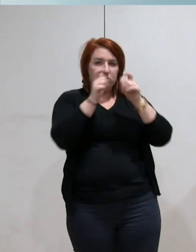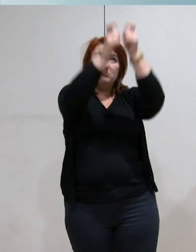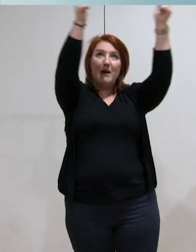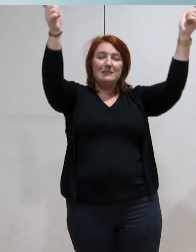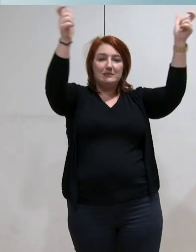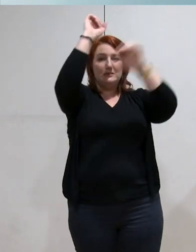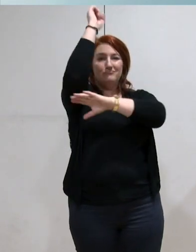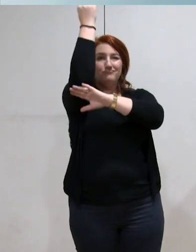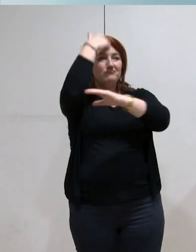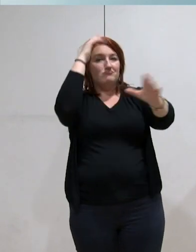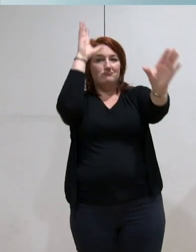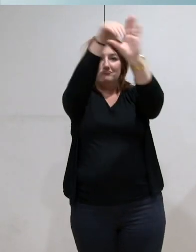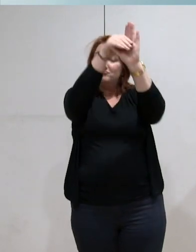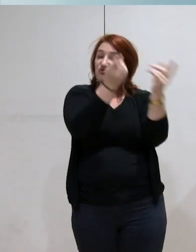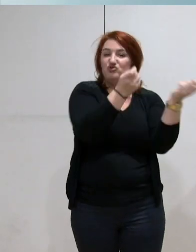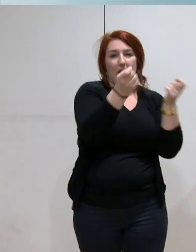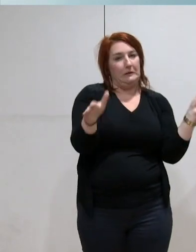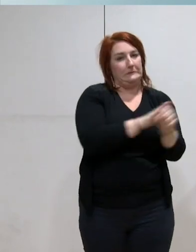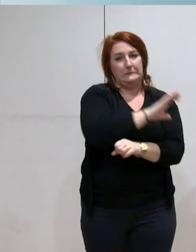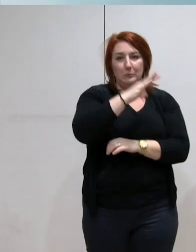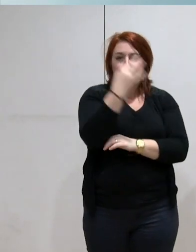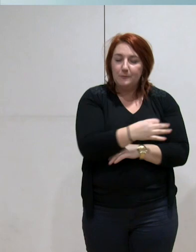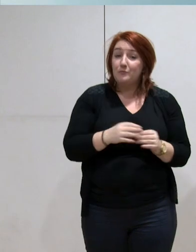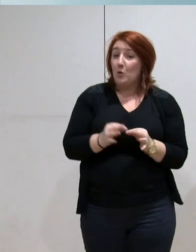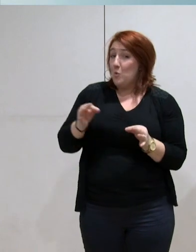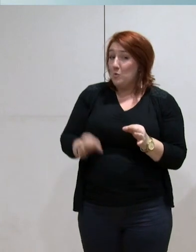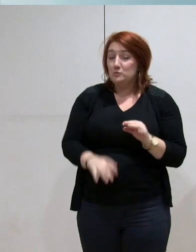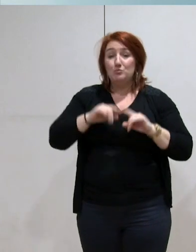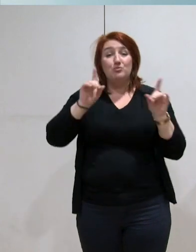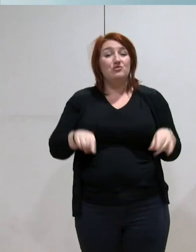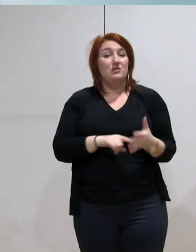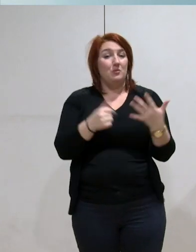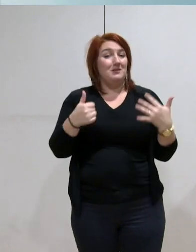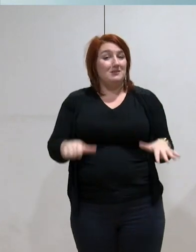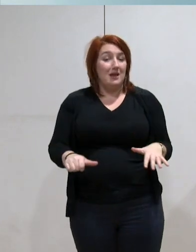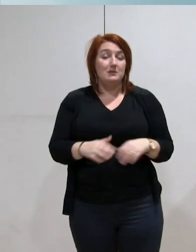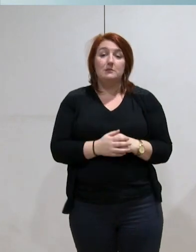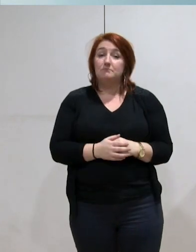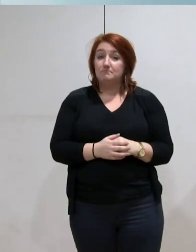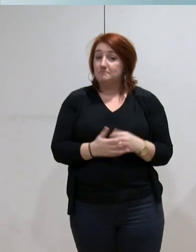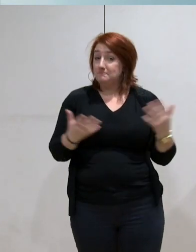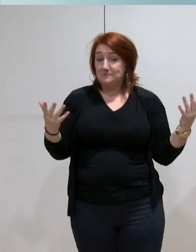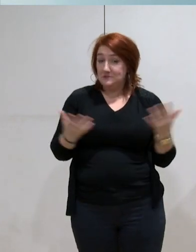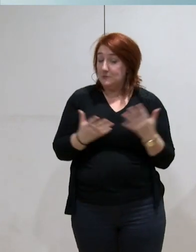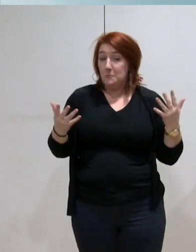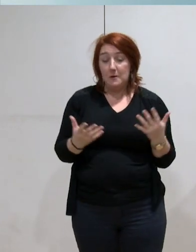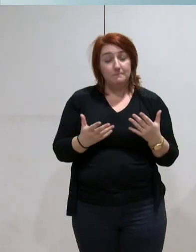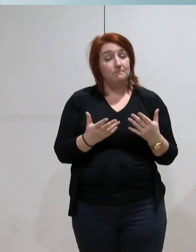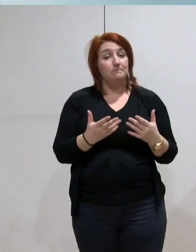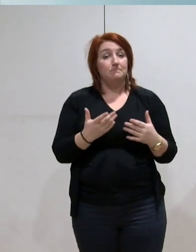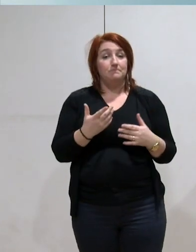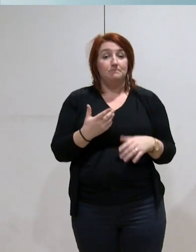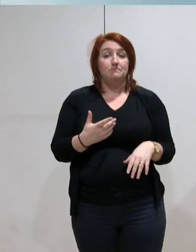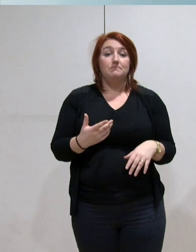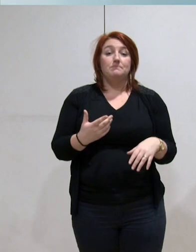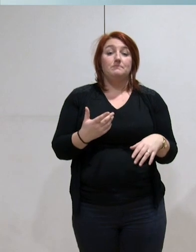en conclusion ce budget 2016 est un budget d'application de mise en œuvre concrète de la